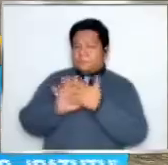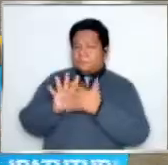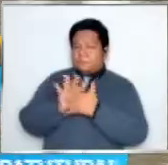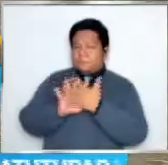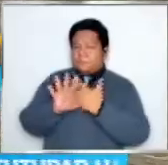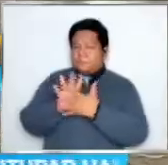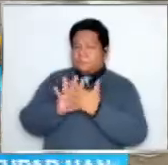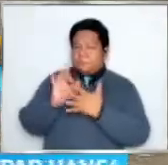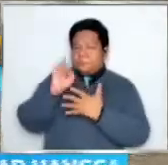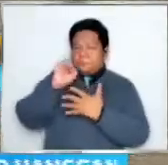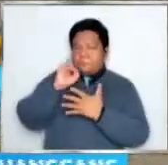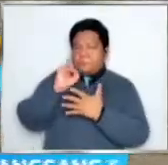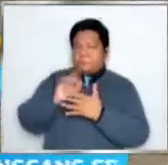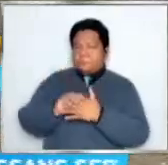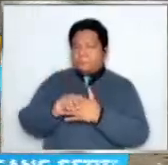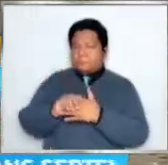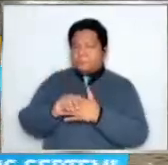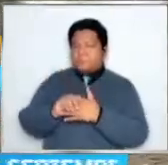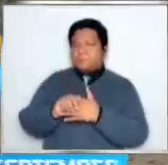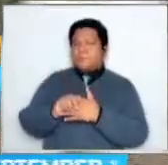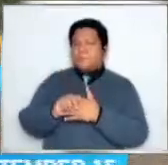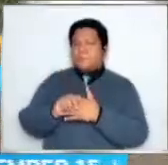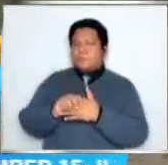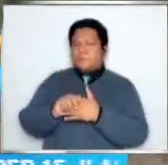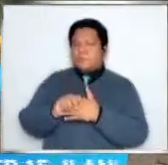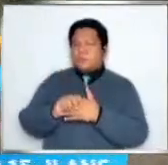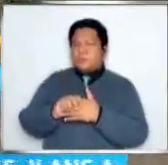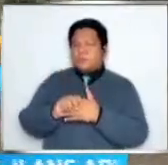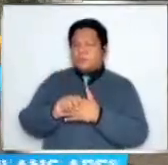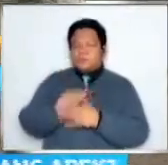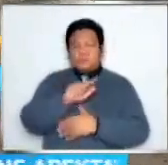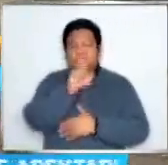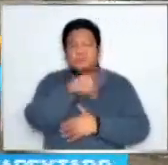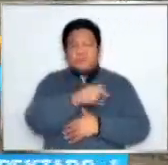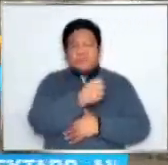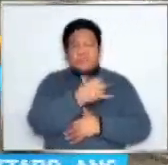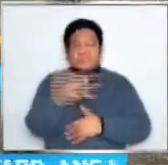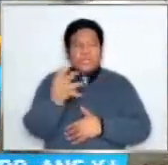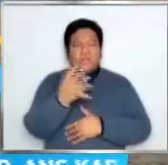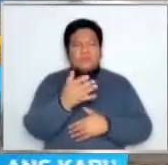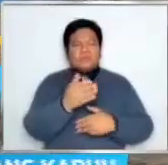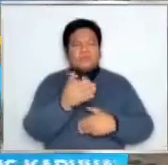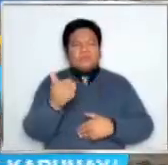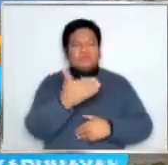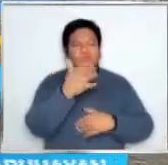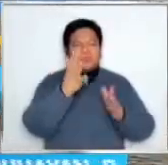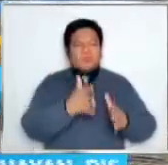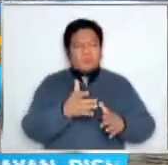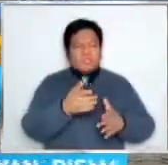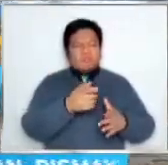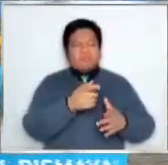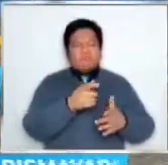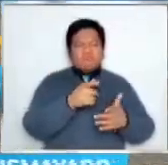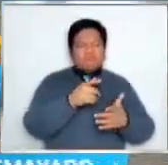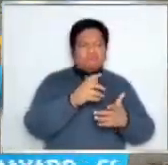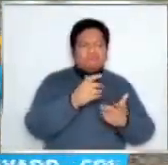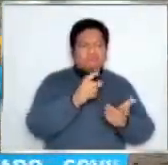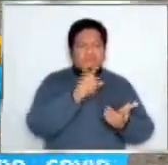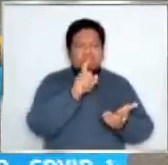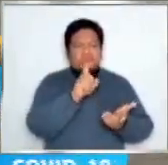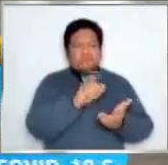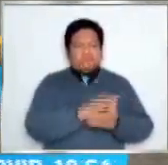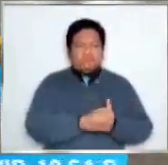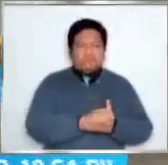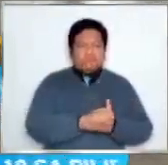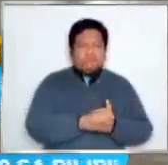Masbate. Ilan yung mga mangisdang ito, Hiner? Base sa nakuha nating impormasyon, maraming